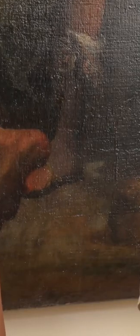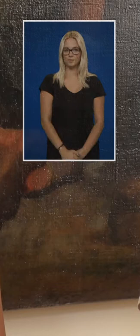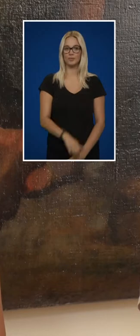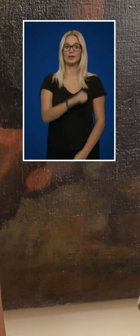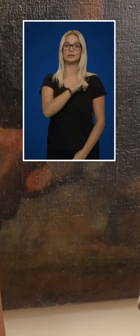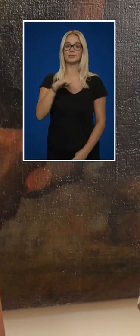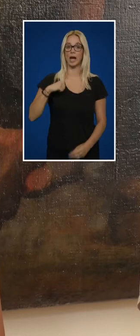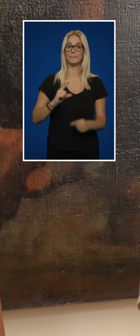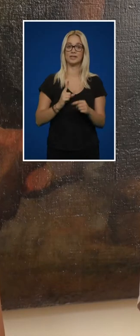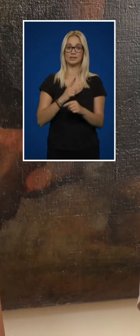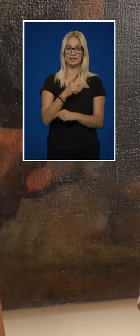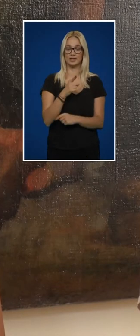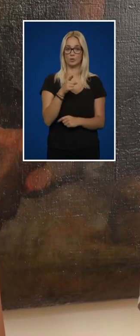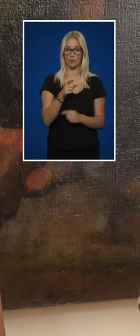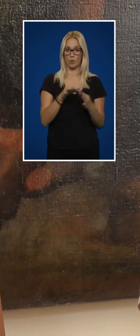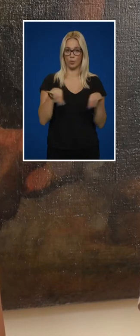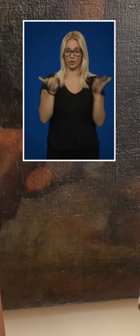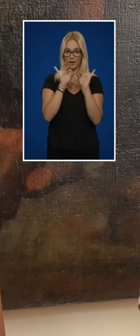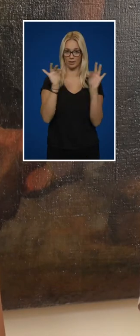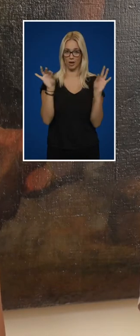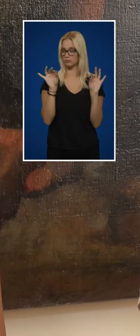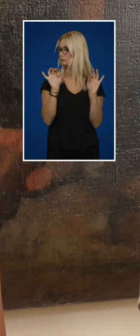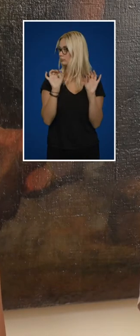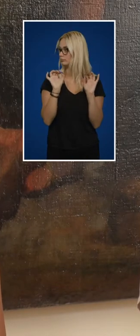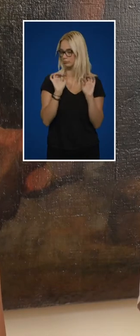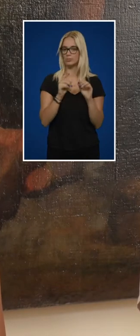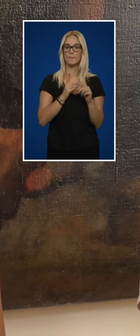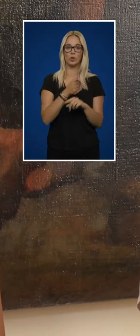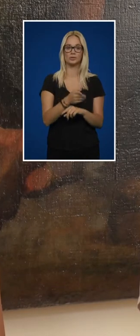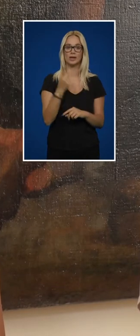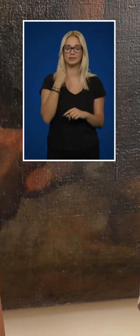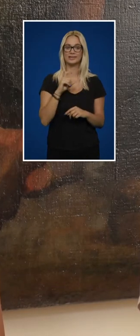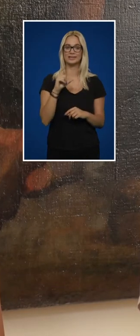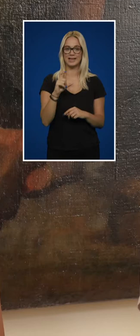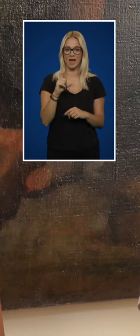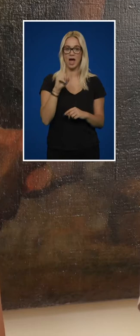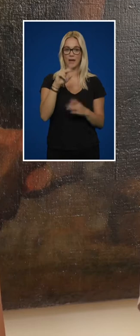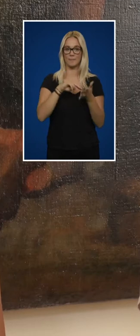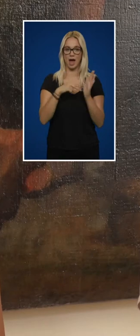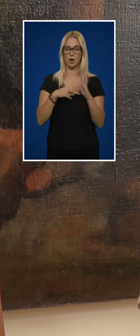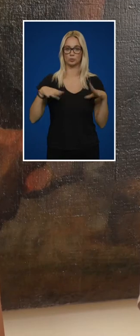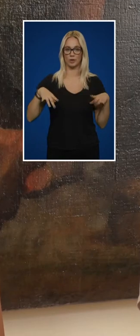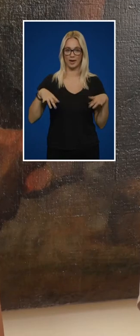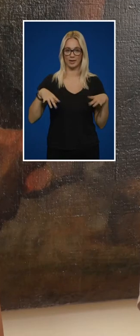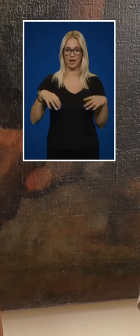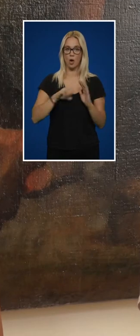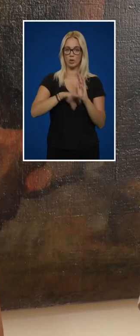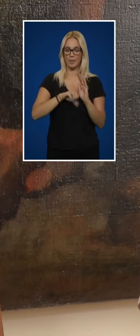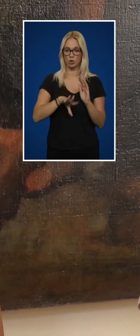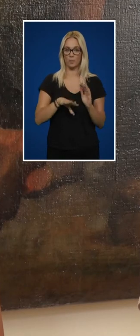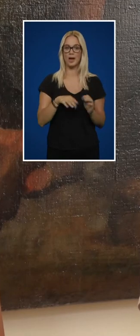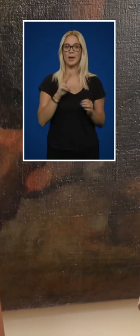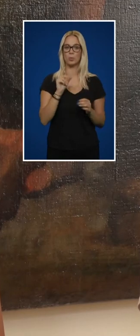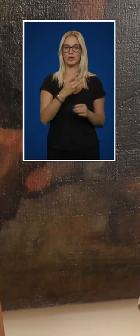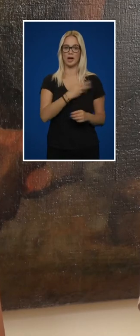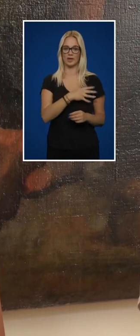samog zakona o održivom gospodarenju otpadom, kojima su postavljene smjernice za postizanje ciljeva koje